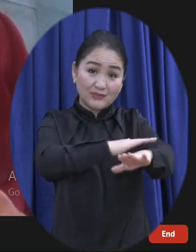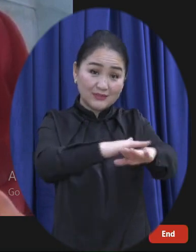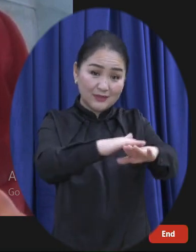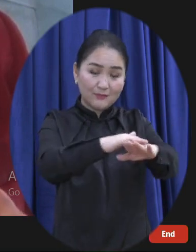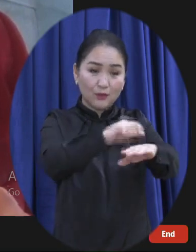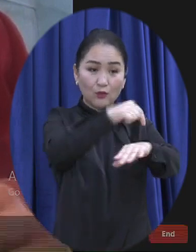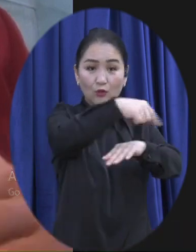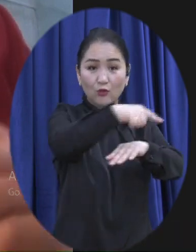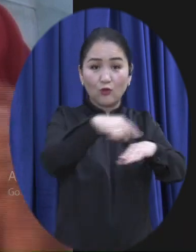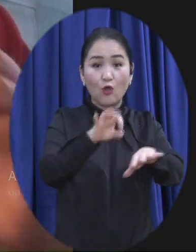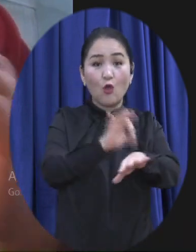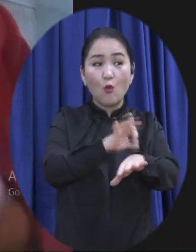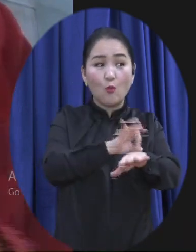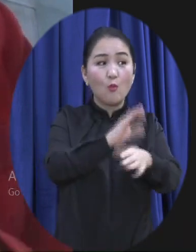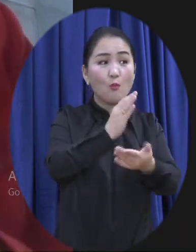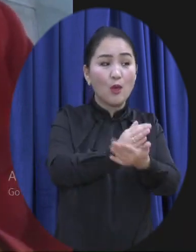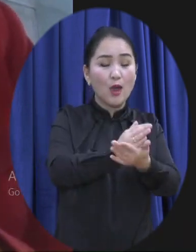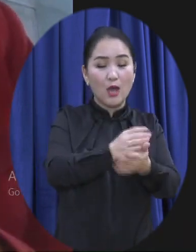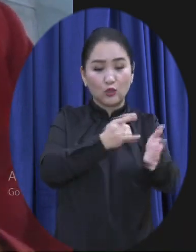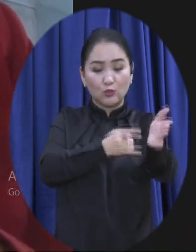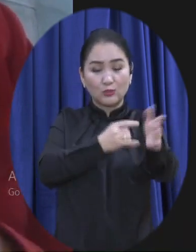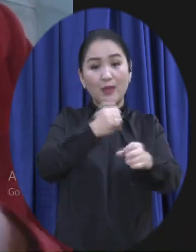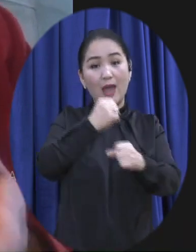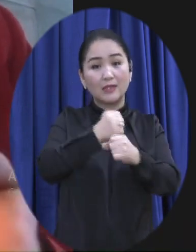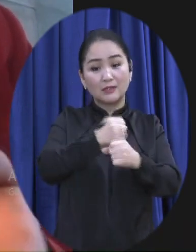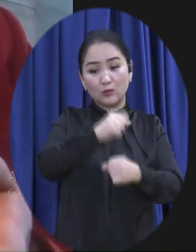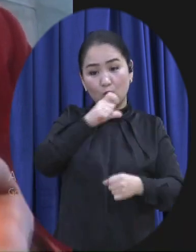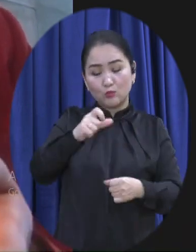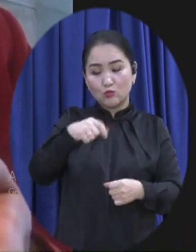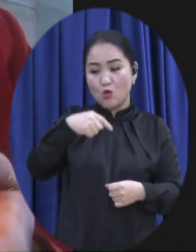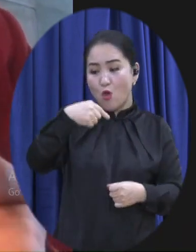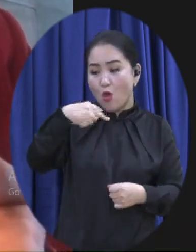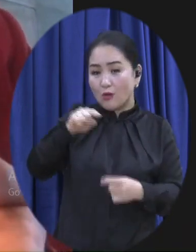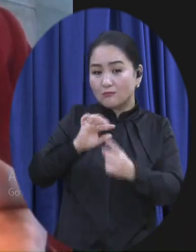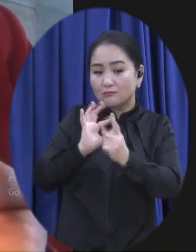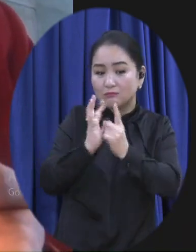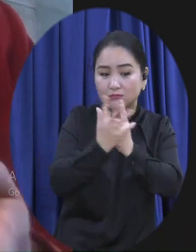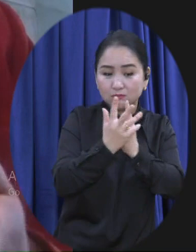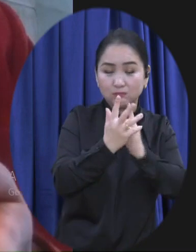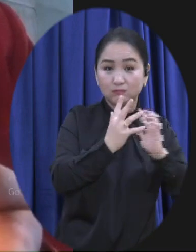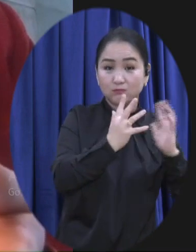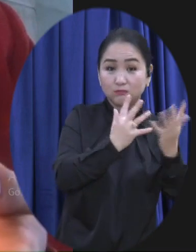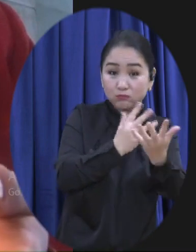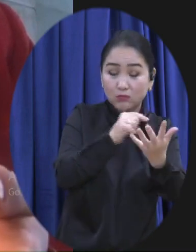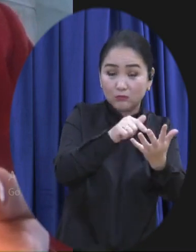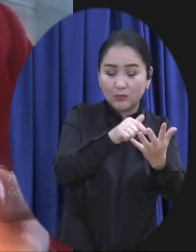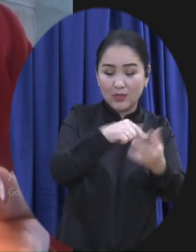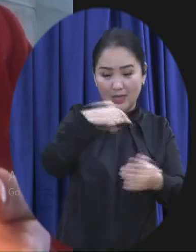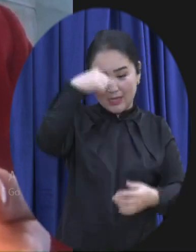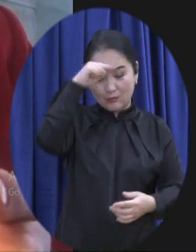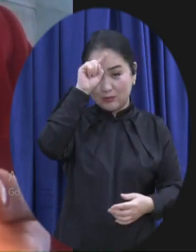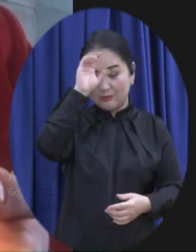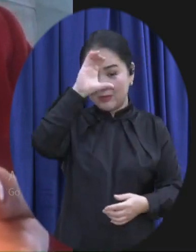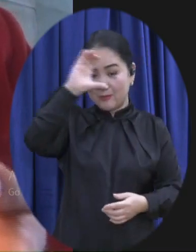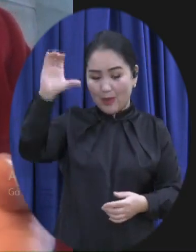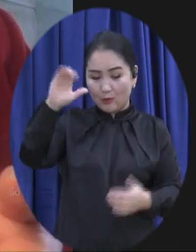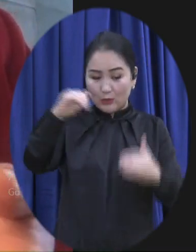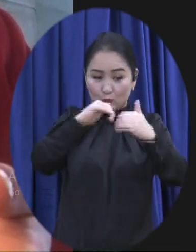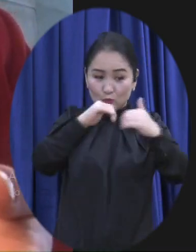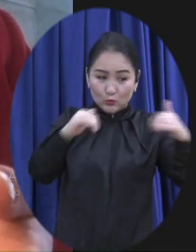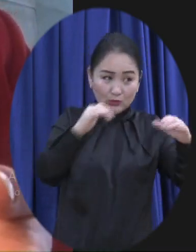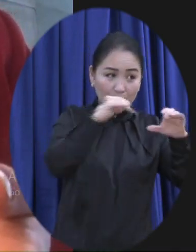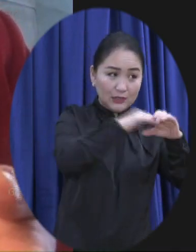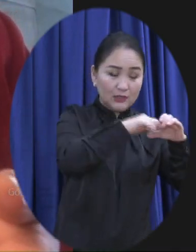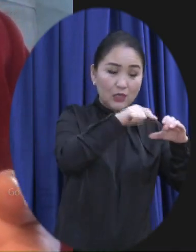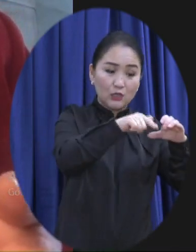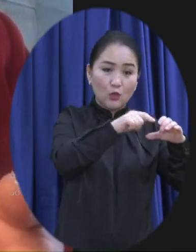сум дагуу байгаа одоо төмөр замын ажилтны ойрын одоо дам хавталч гэдэг юм уу тухайн суманда эрүүл мэндийн байгууллагатаа тусгаарлагддаг. За ингээд үүнтэй